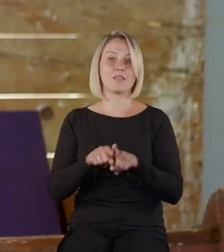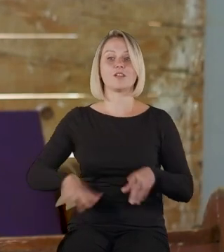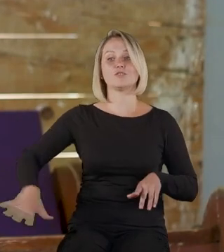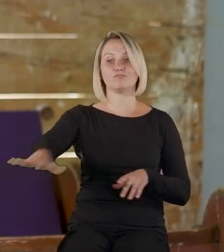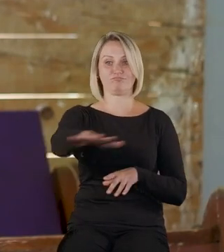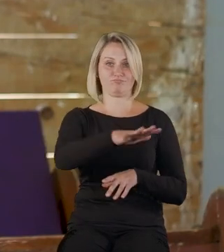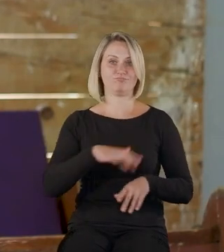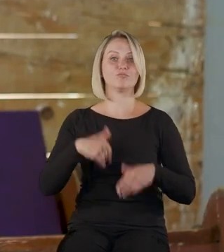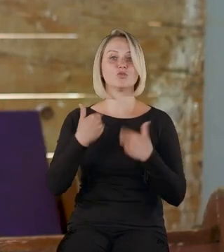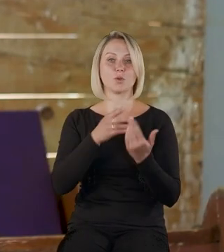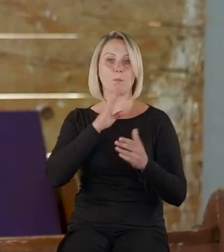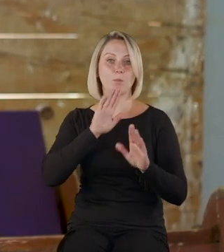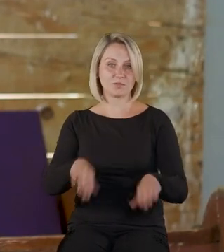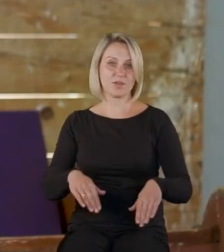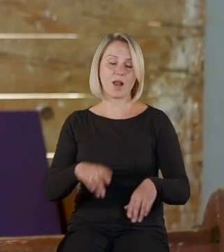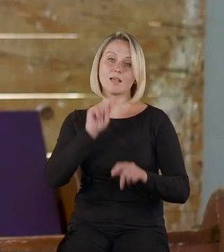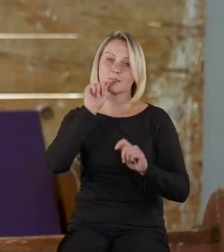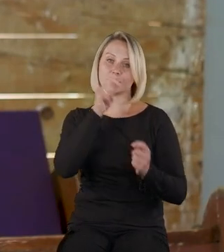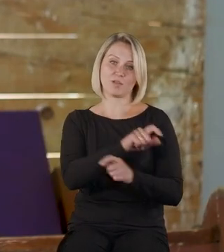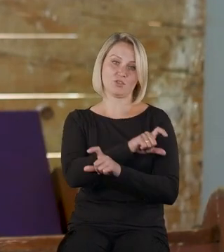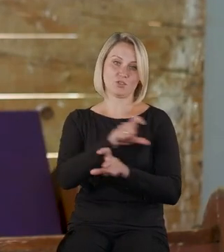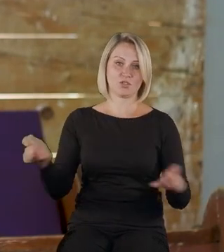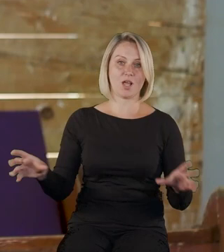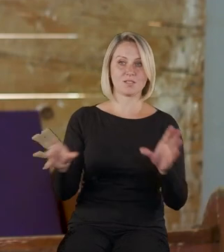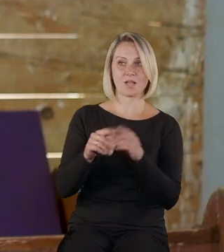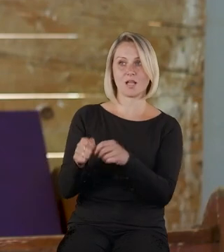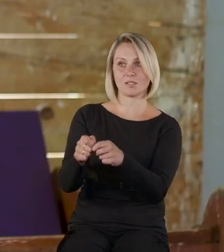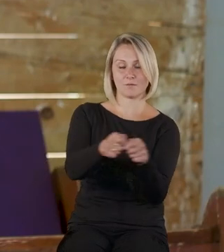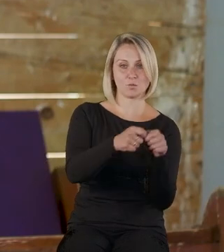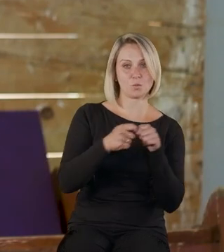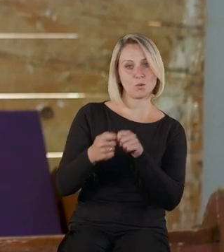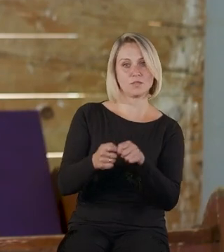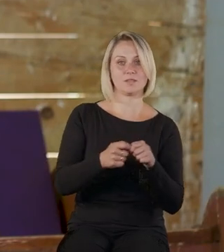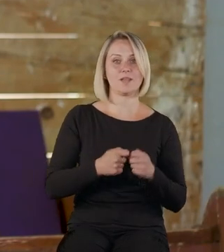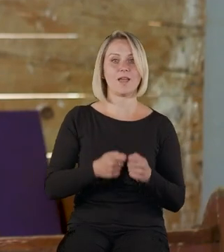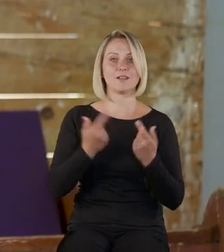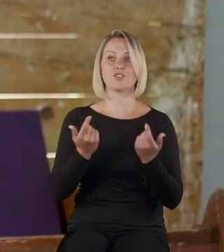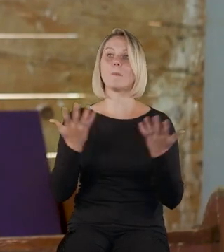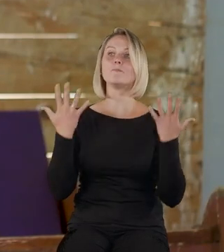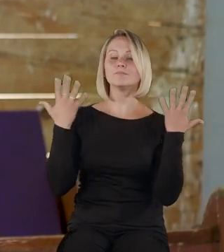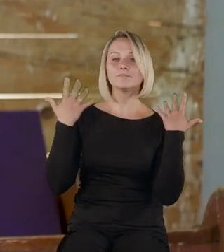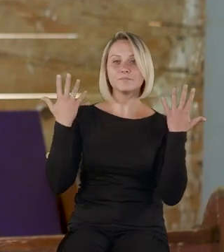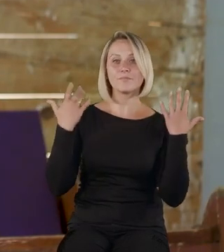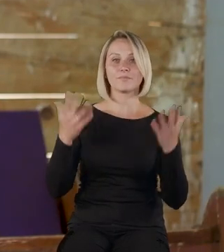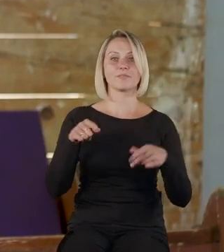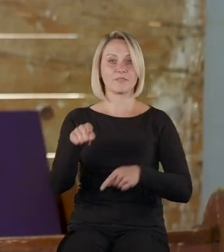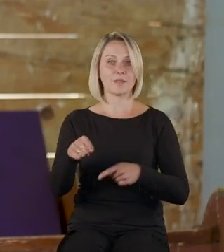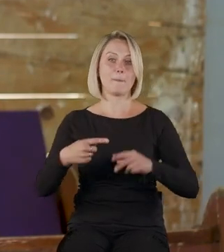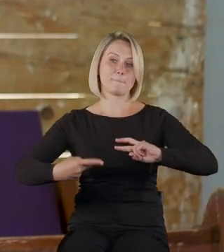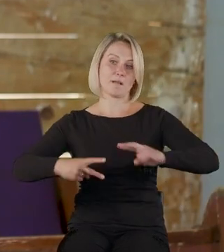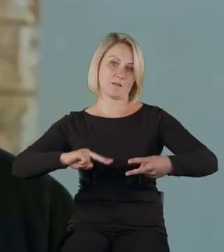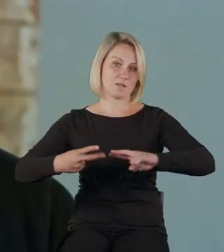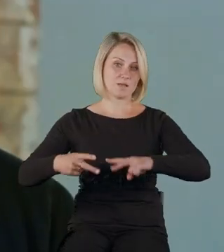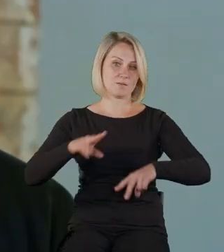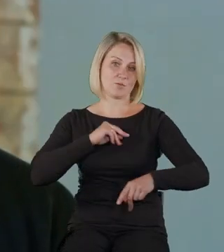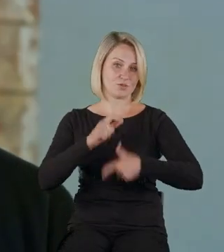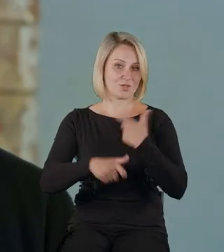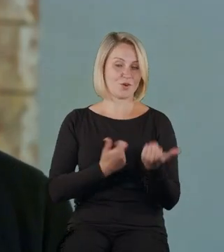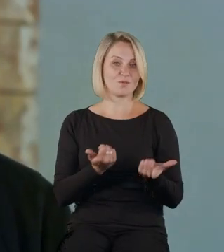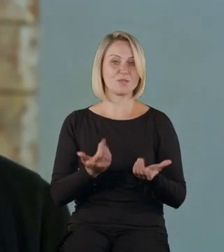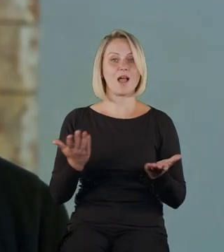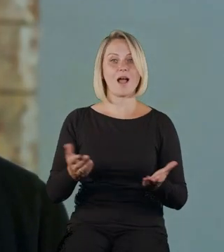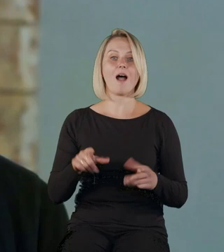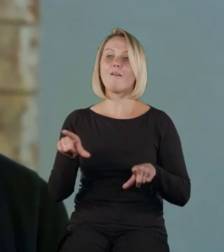nam możliwość spędzenia wspólnego czasu na zewnątrz przy grillu.